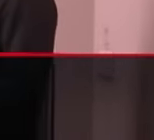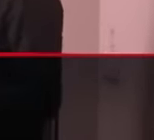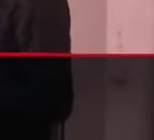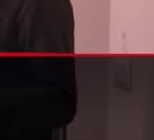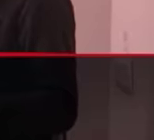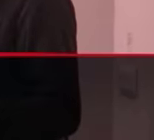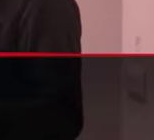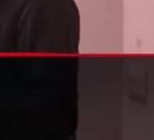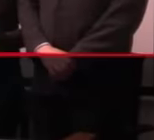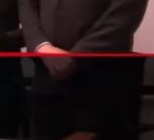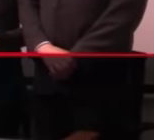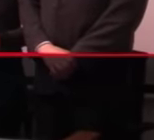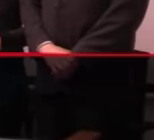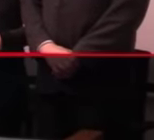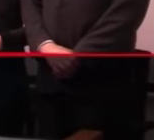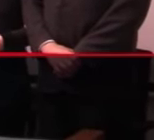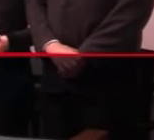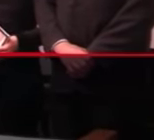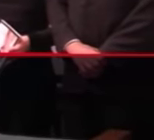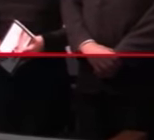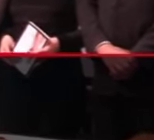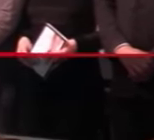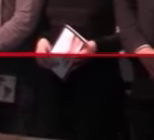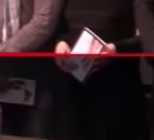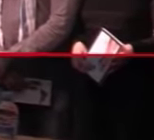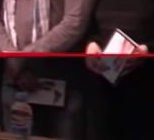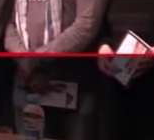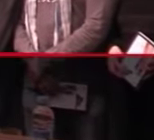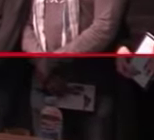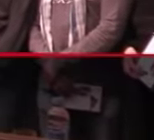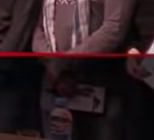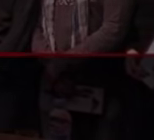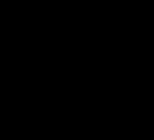sendotzen dela. Sari ekonomikoaz gain, lanik honenak argitaratu egin dira.